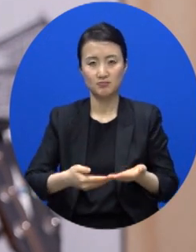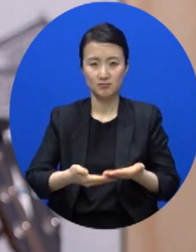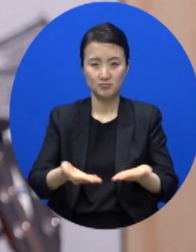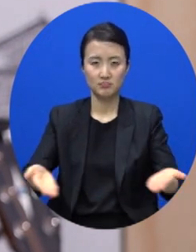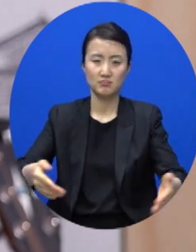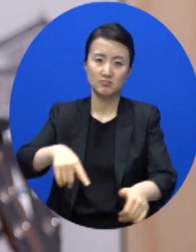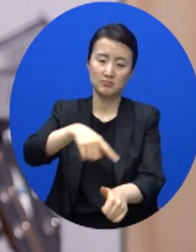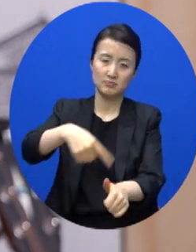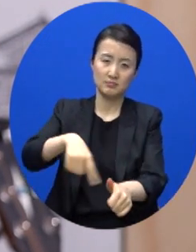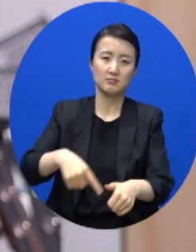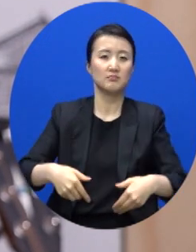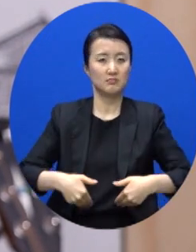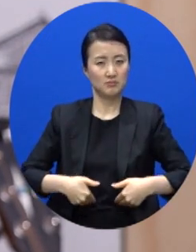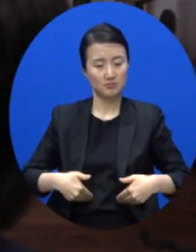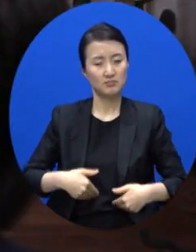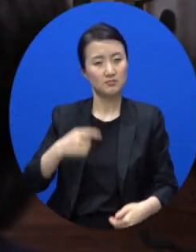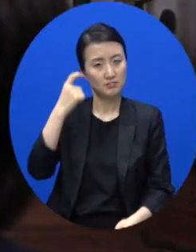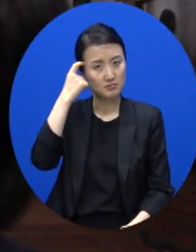생각을 합니다.